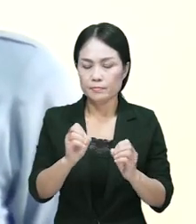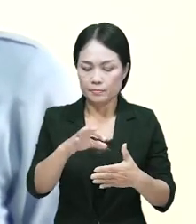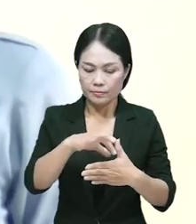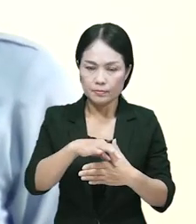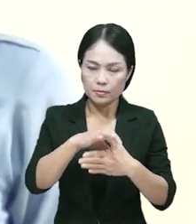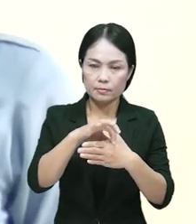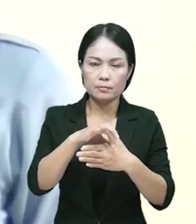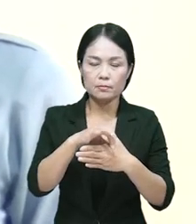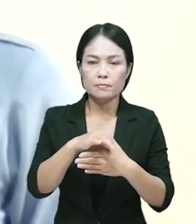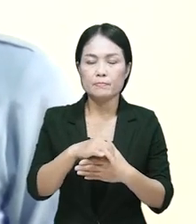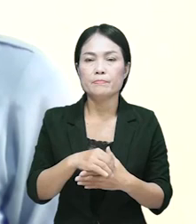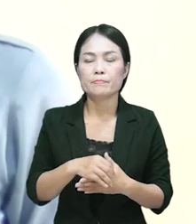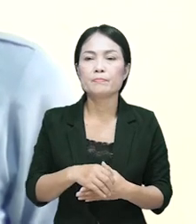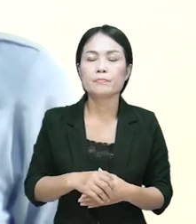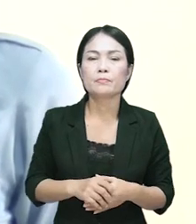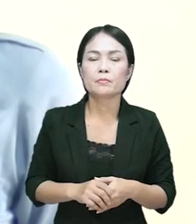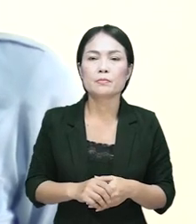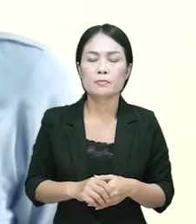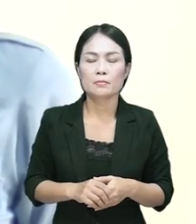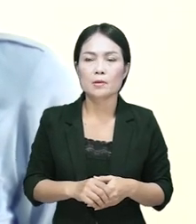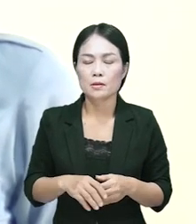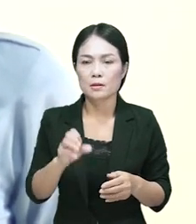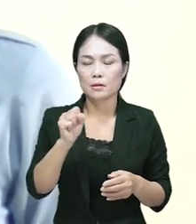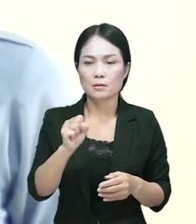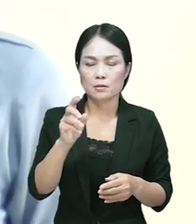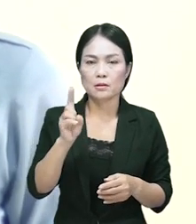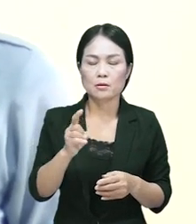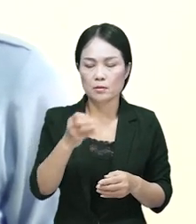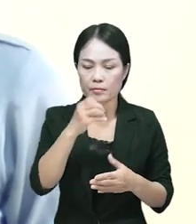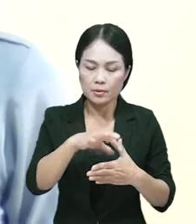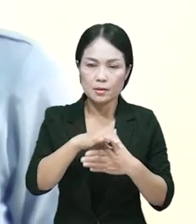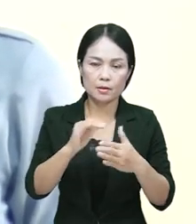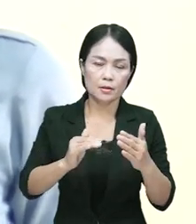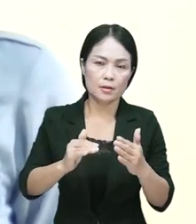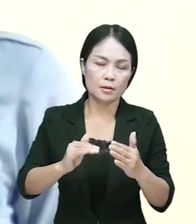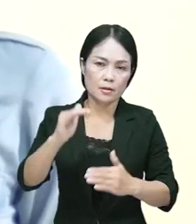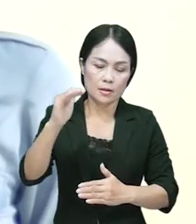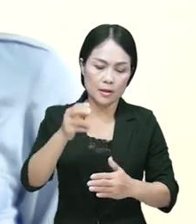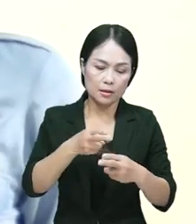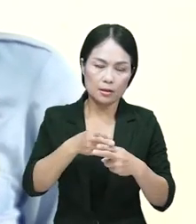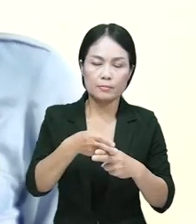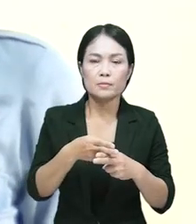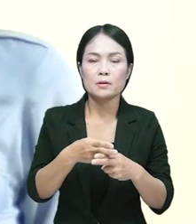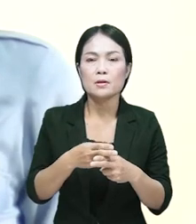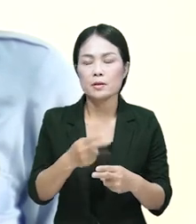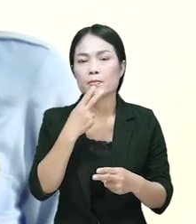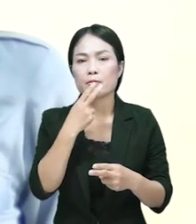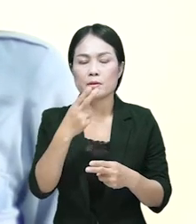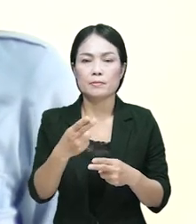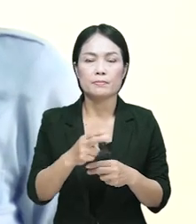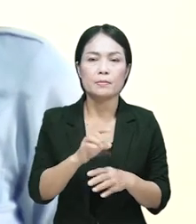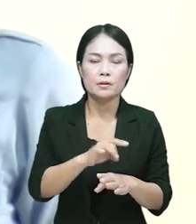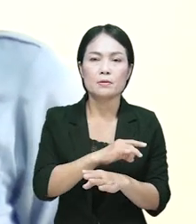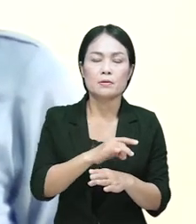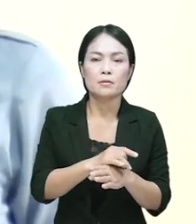ញ៉ាំសាច់ឯងថាតមចាសតមញ៉ាំសាច់អញ្ចឹងណាខិតឡើងគីឡូឬមួយជុំការទៅគាត់ធ្លាប់ជក់បរិយដល់ពេ